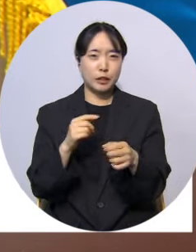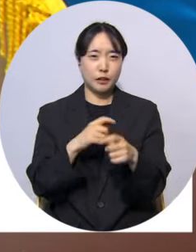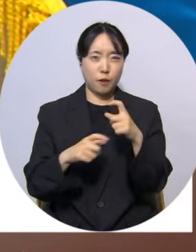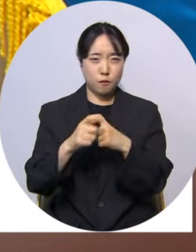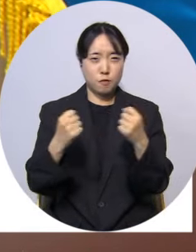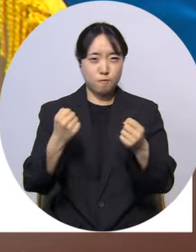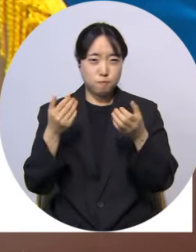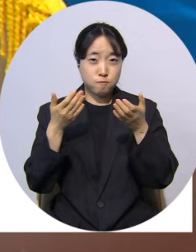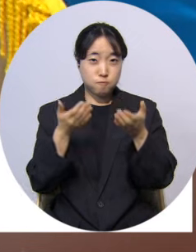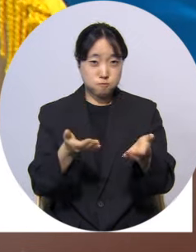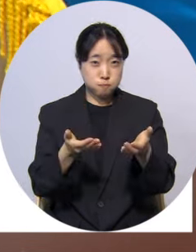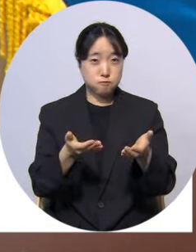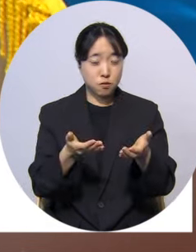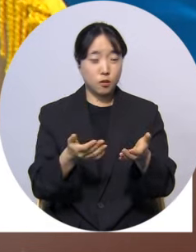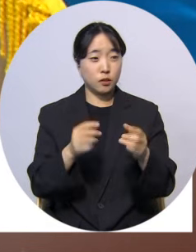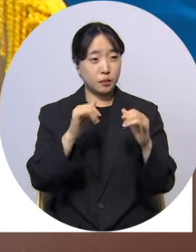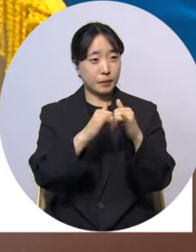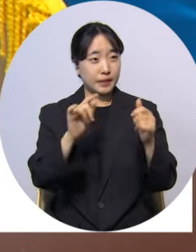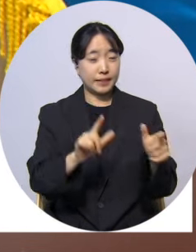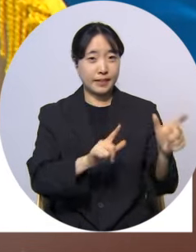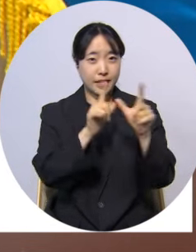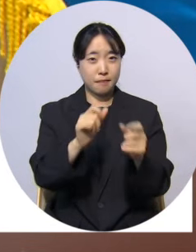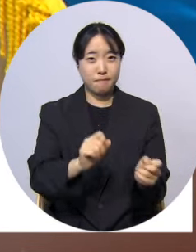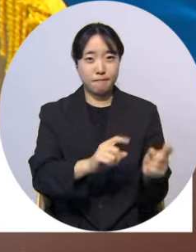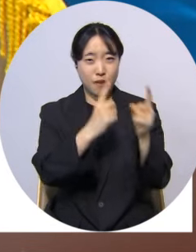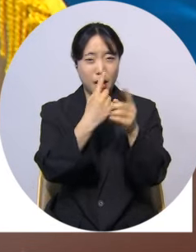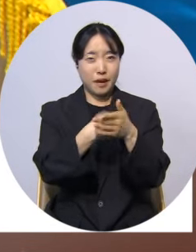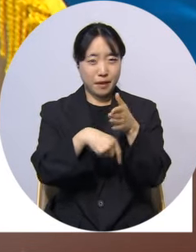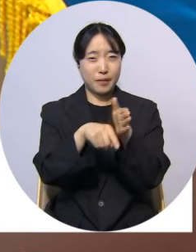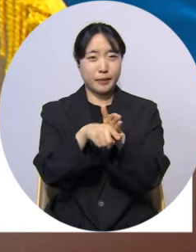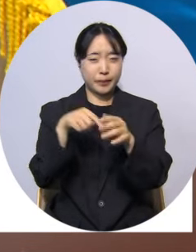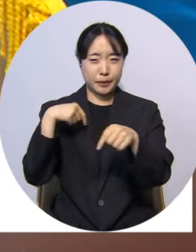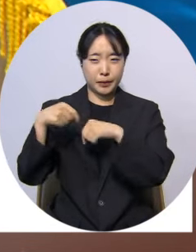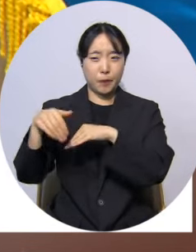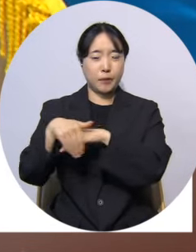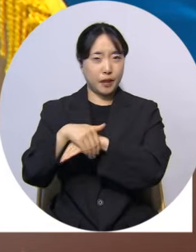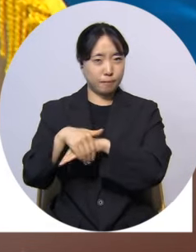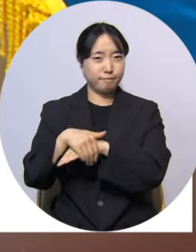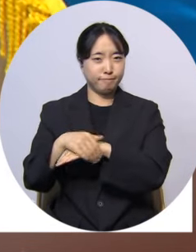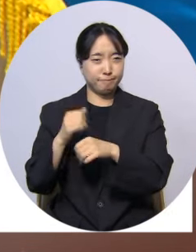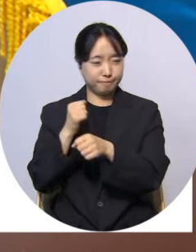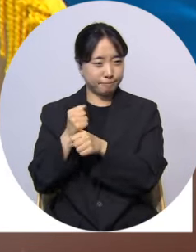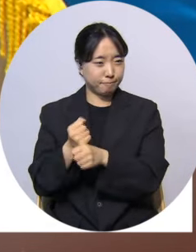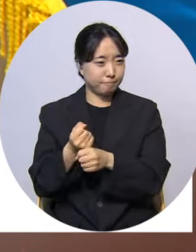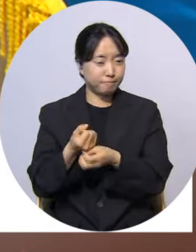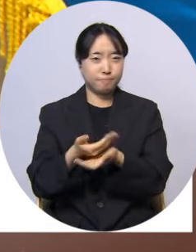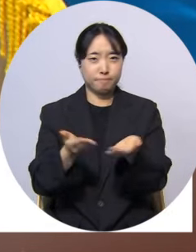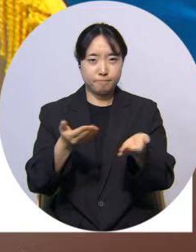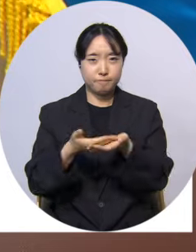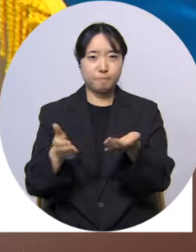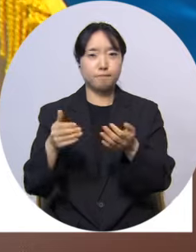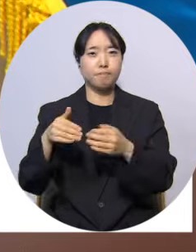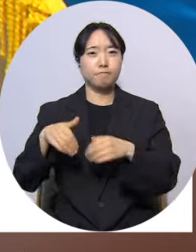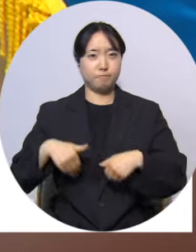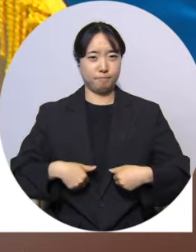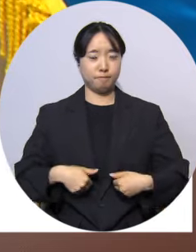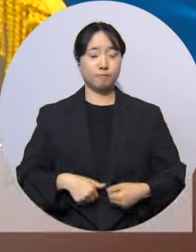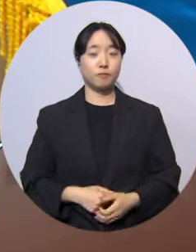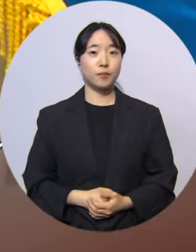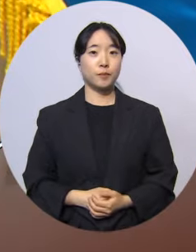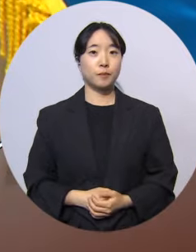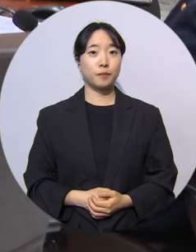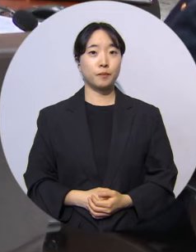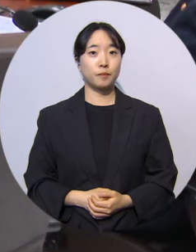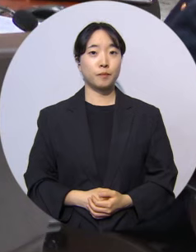이끌고 민생경제 구석구석까지 온기가 돌도록 세심하게 정책을 펼쳐가야